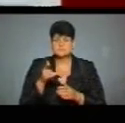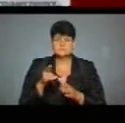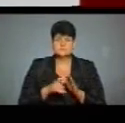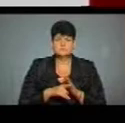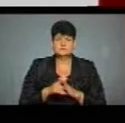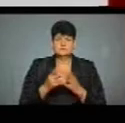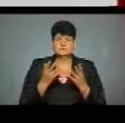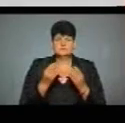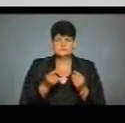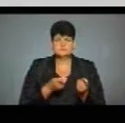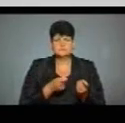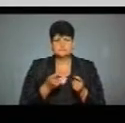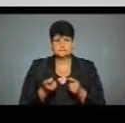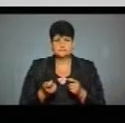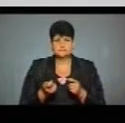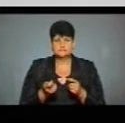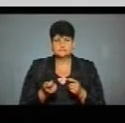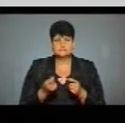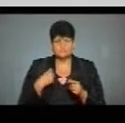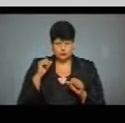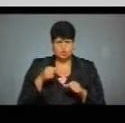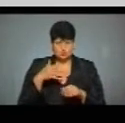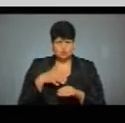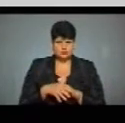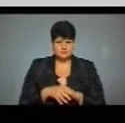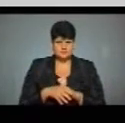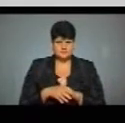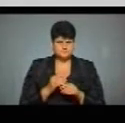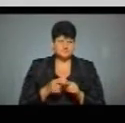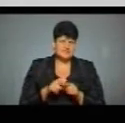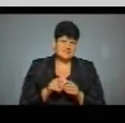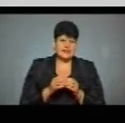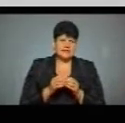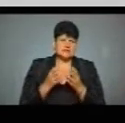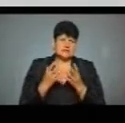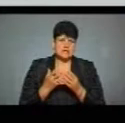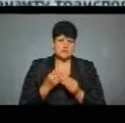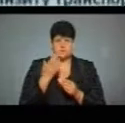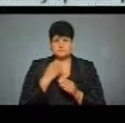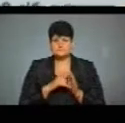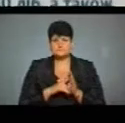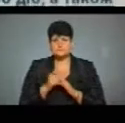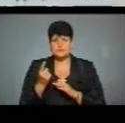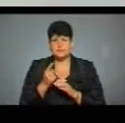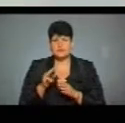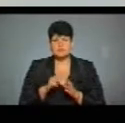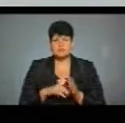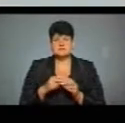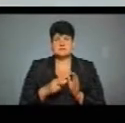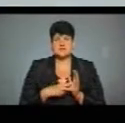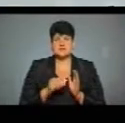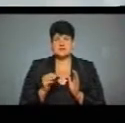якого дня? Від дня ввезення? Тобто ми можемо розуміти, що за цих там 10 днів, коли починається перший штраф у 17